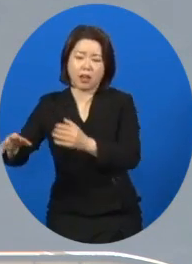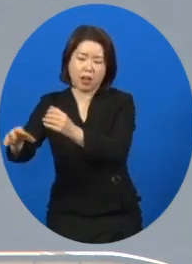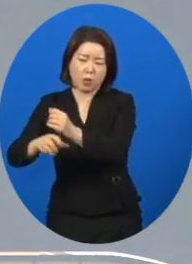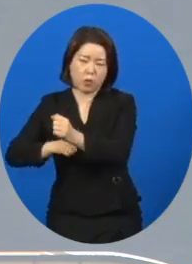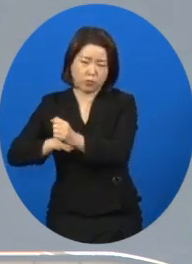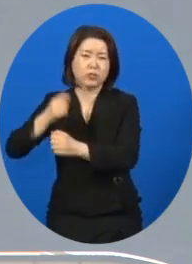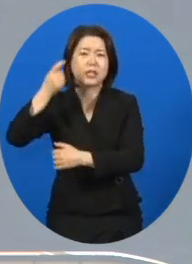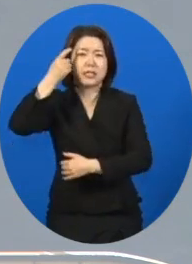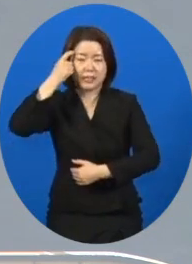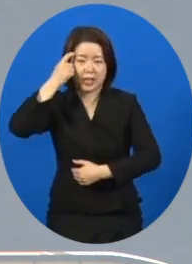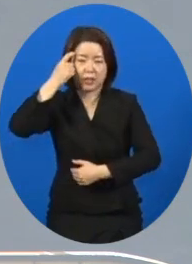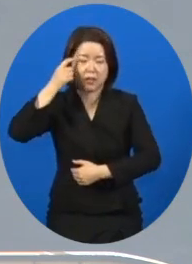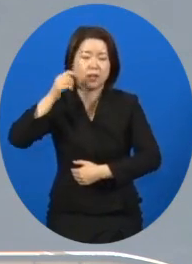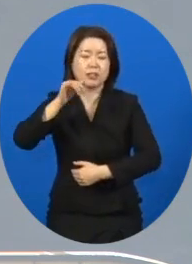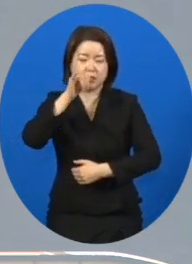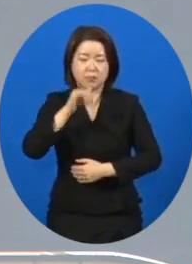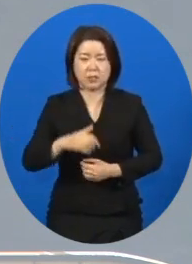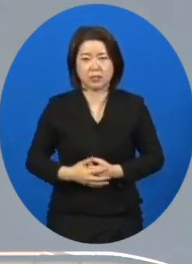생각을 합니다.